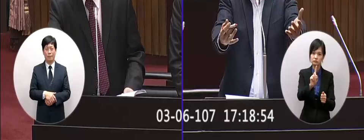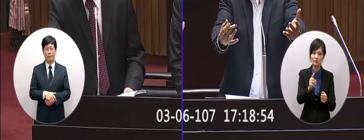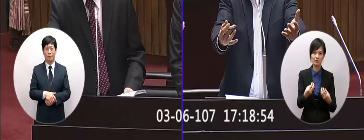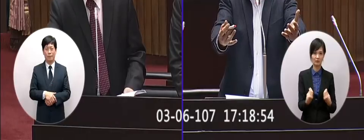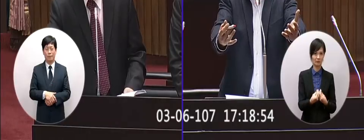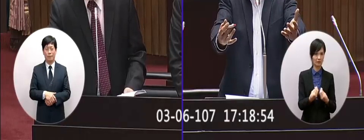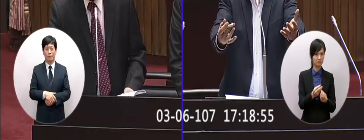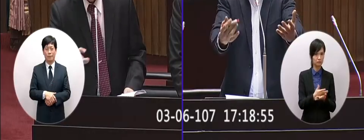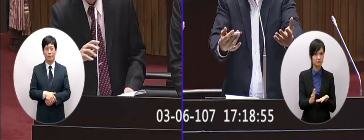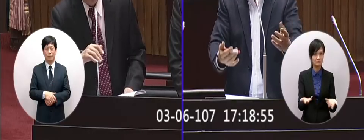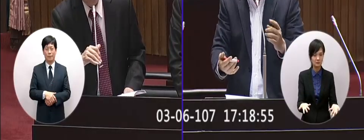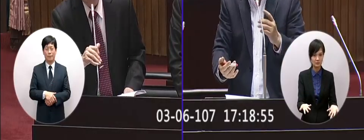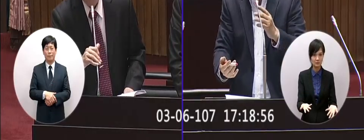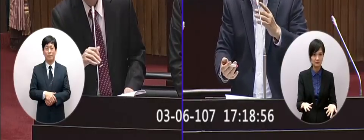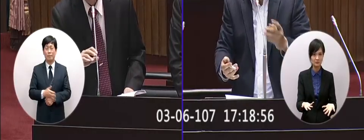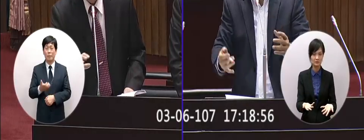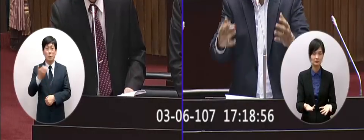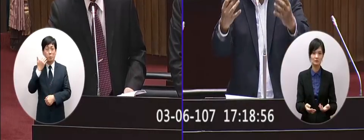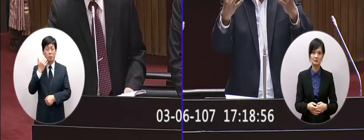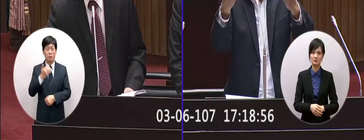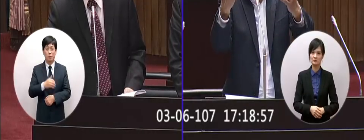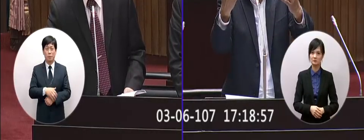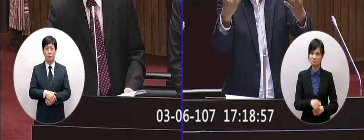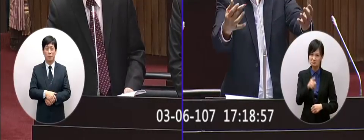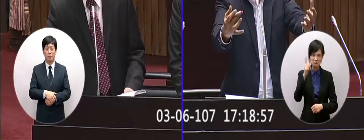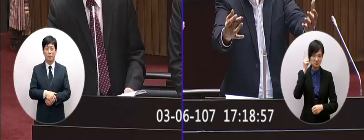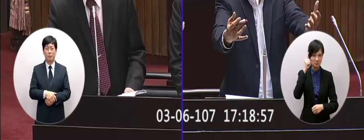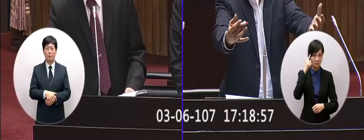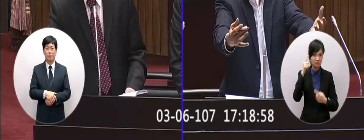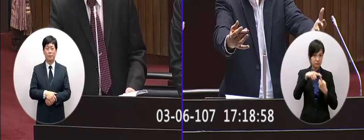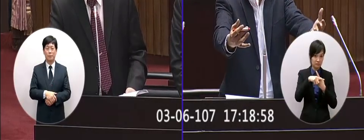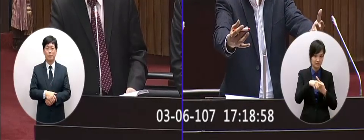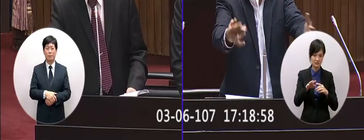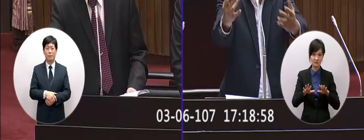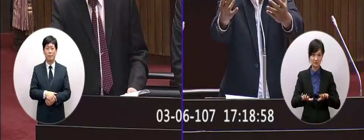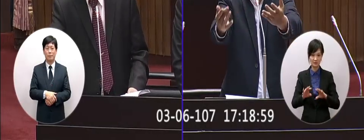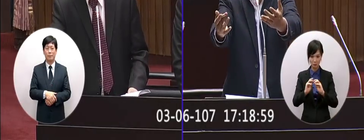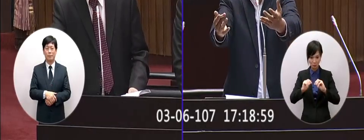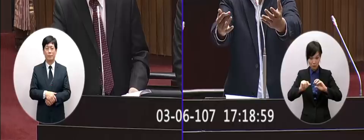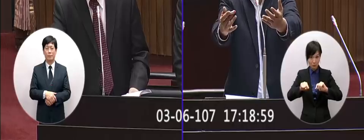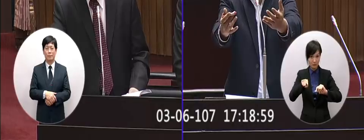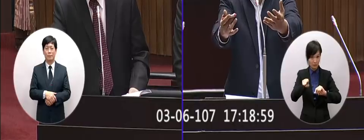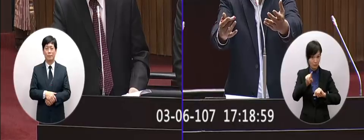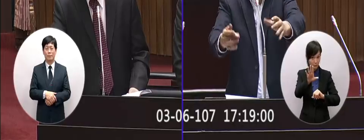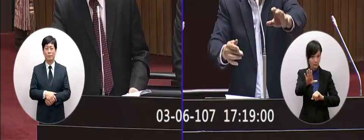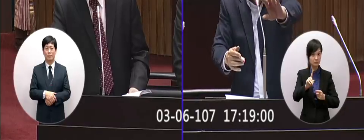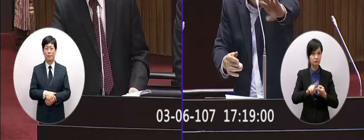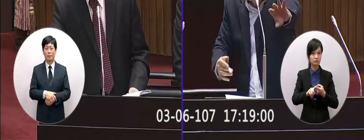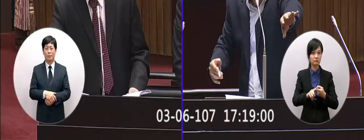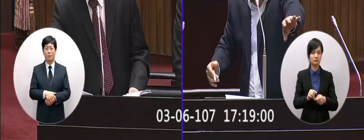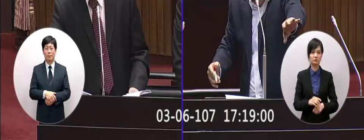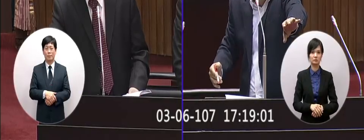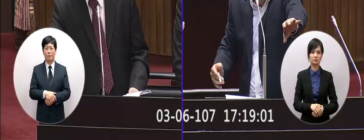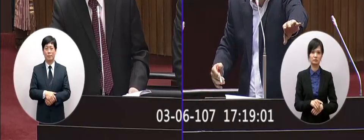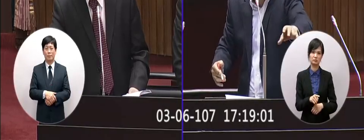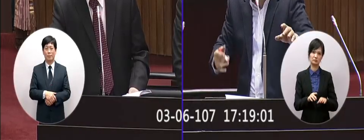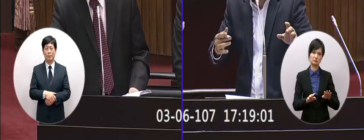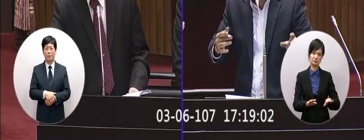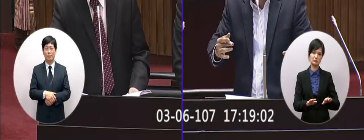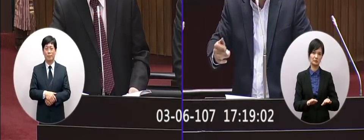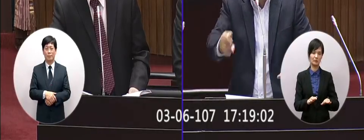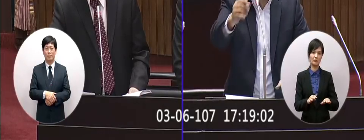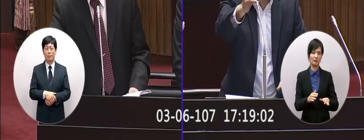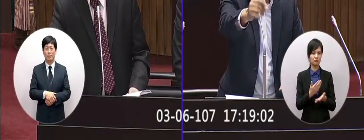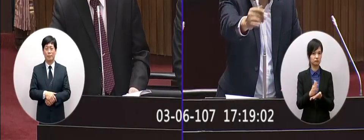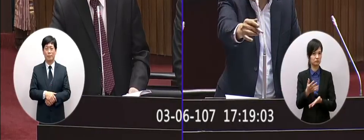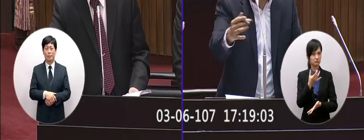决？啊、你总是要有一个解决。你即摆遐有土地啊？为什么要请你上来？你无法度解决啦、啊，院